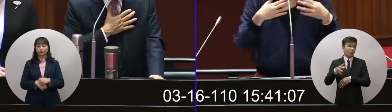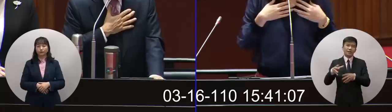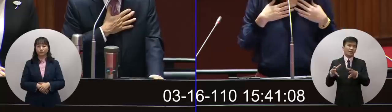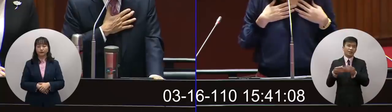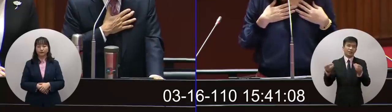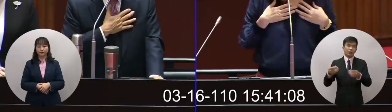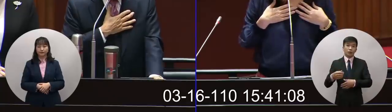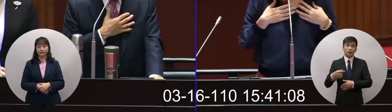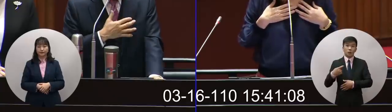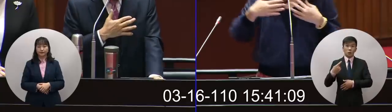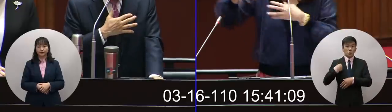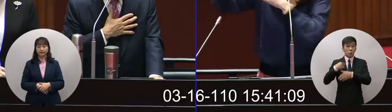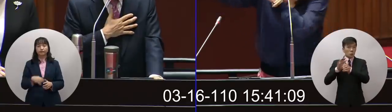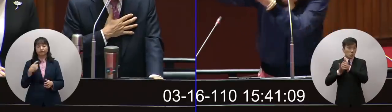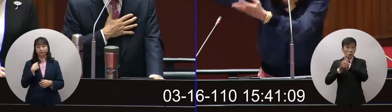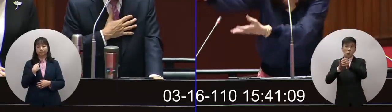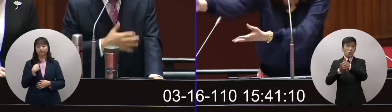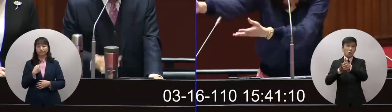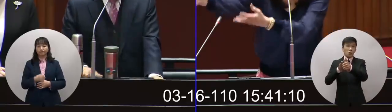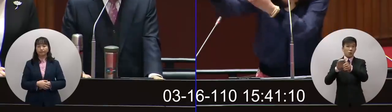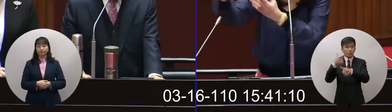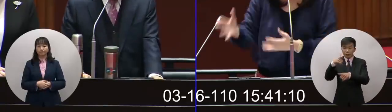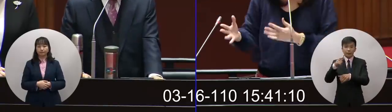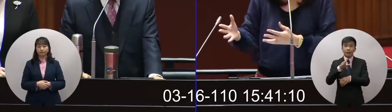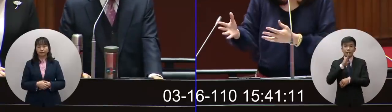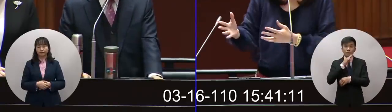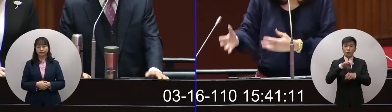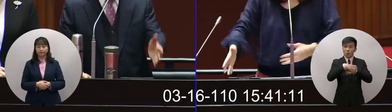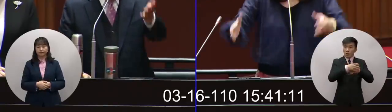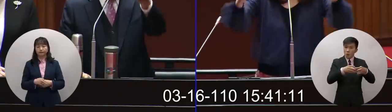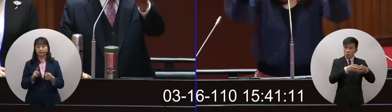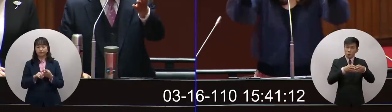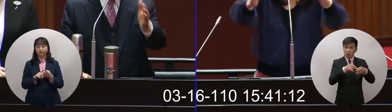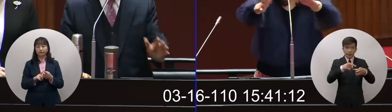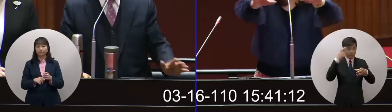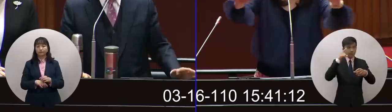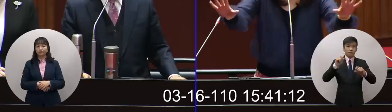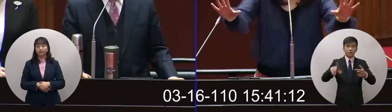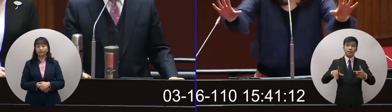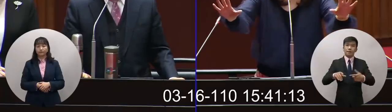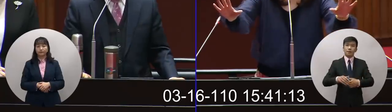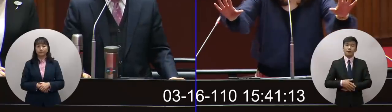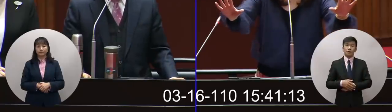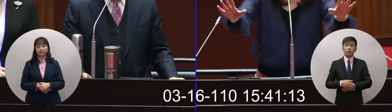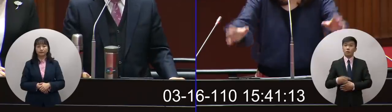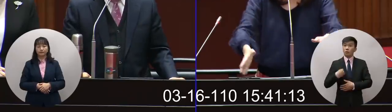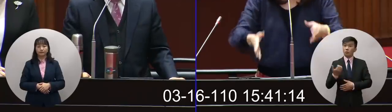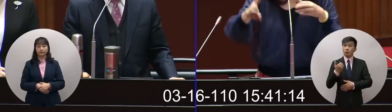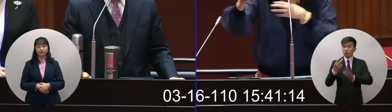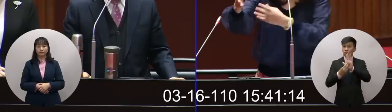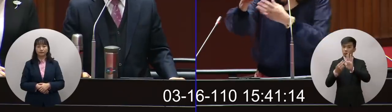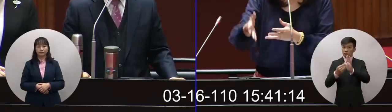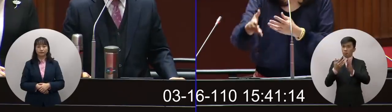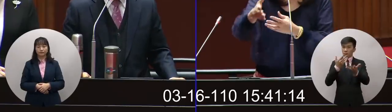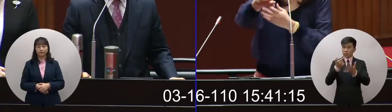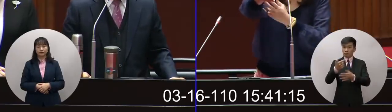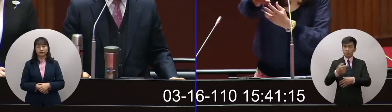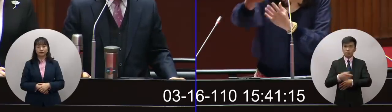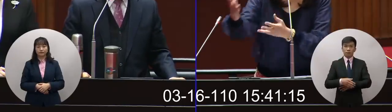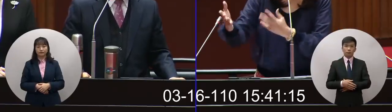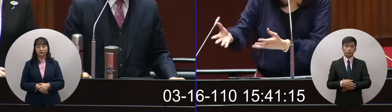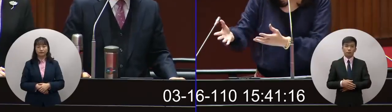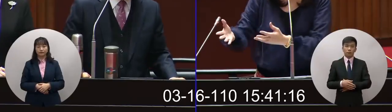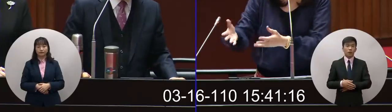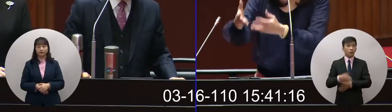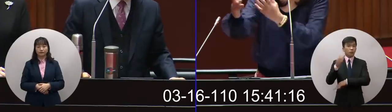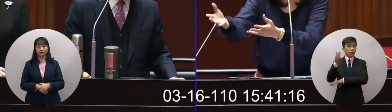是我带头在反对， 我也 今天是环团有意见嘛， 对，我也， 所以我刚刚已经讲得很清楚了，不可能在官